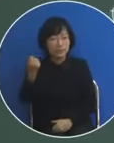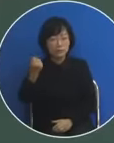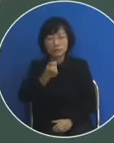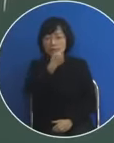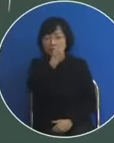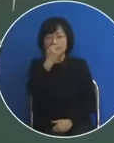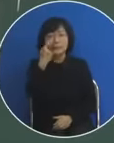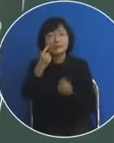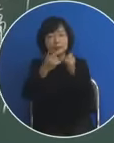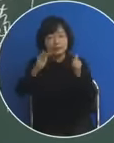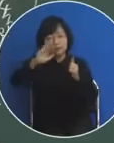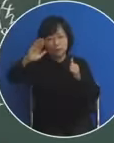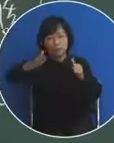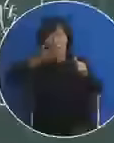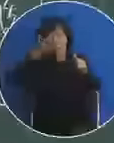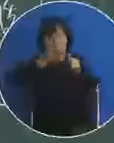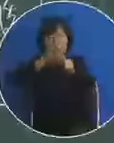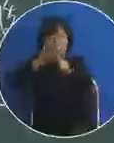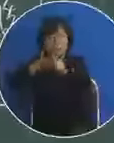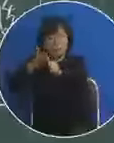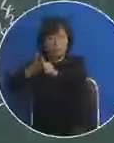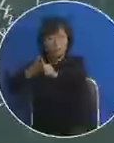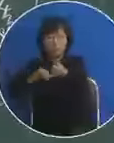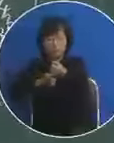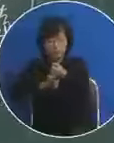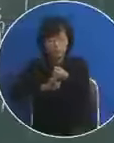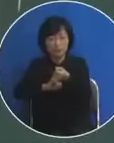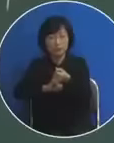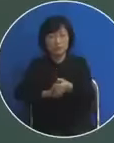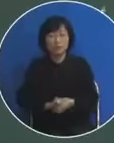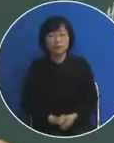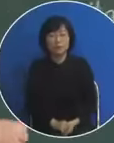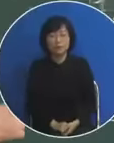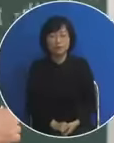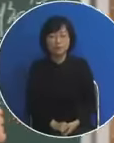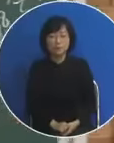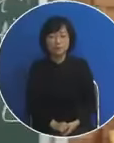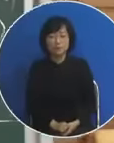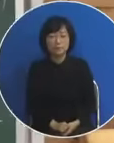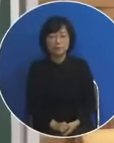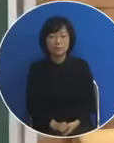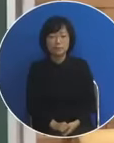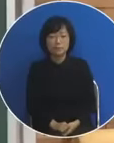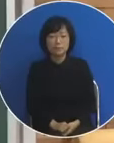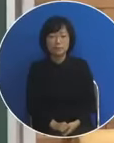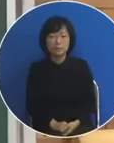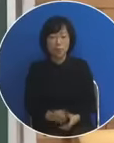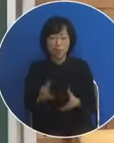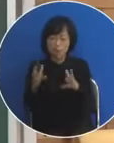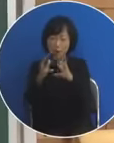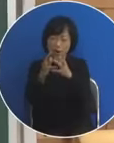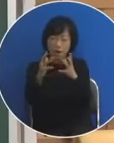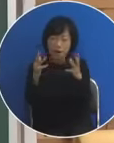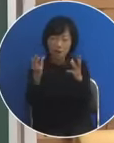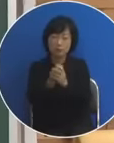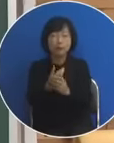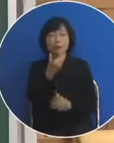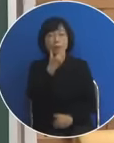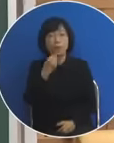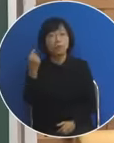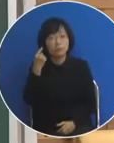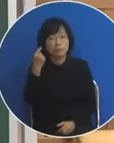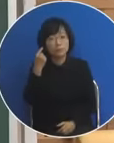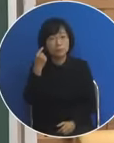gospel. 그것만 여러분이 할 일입니다. That's the only thing you need to do. 완전 복음인데 예수 증인이